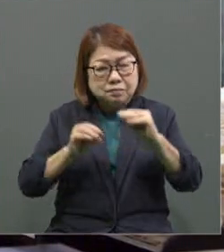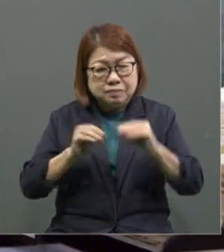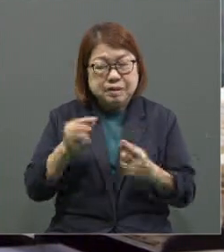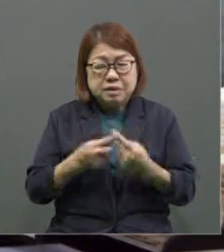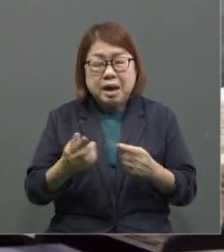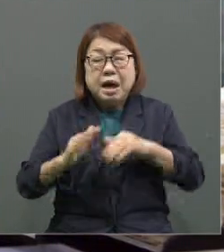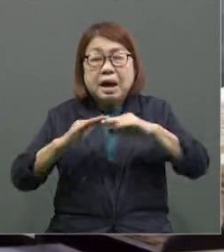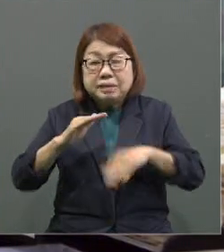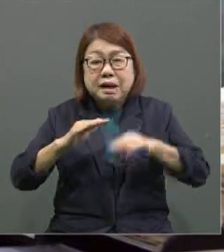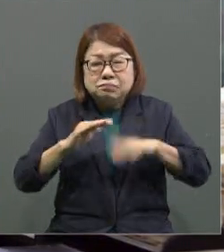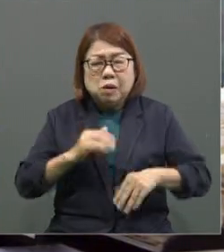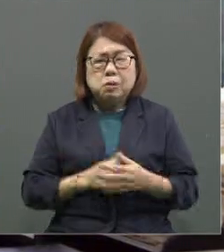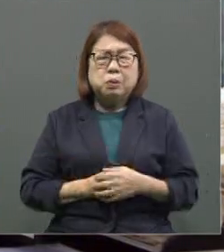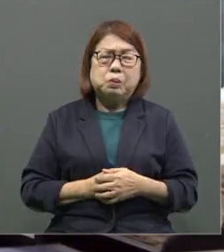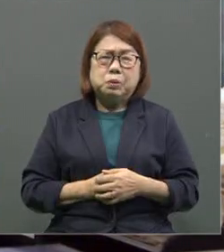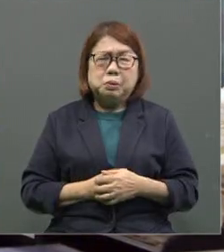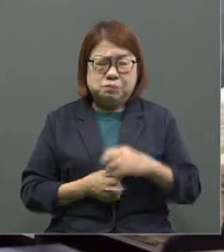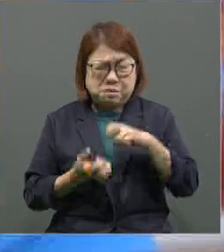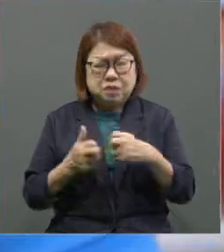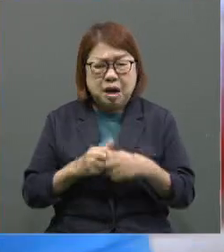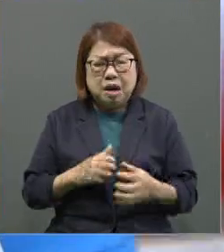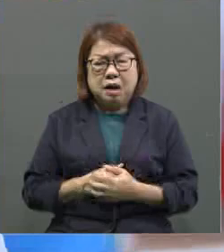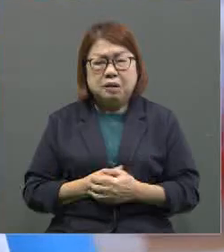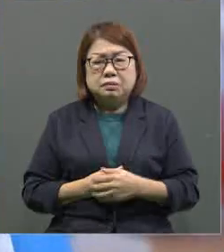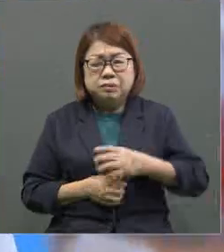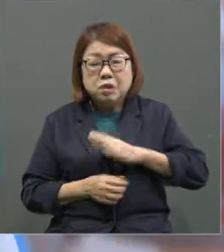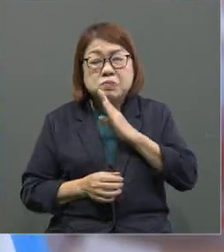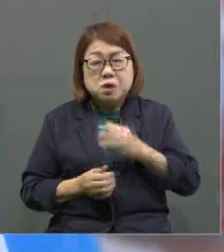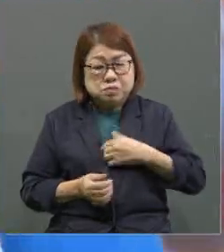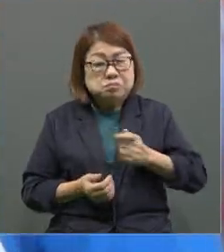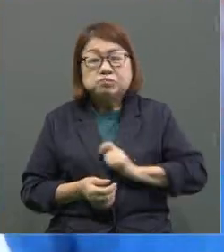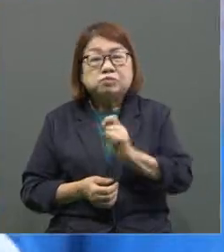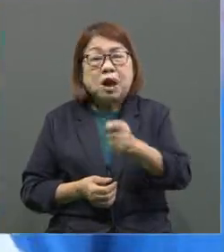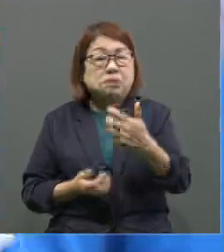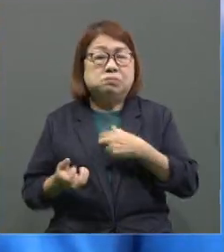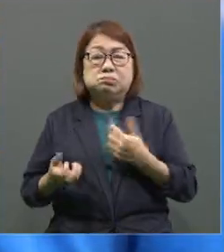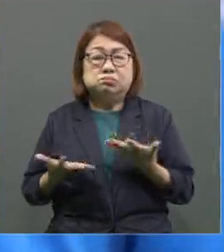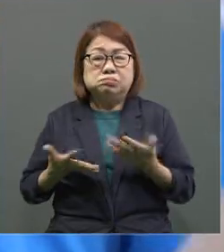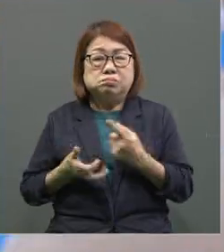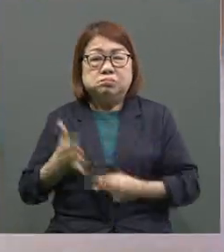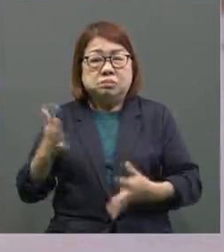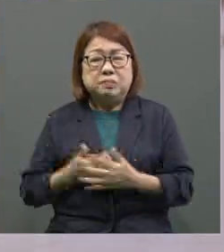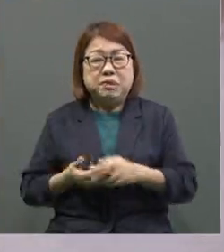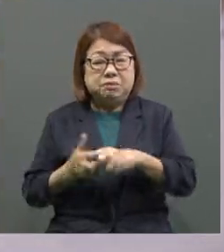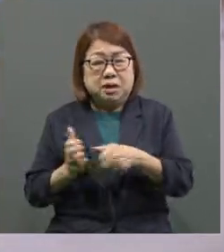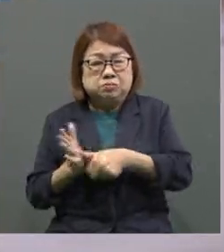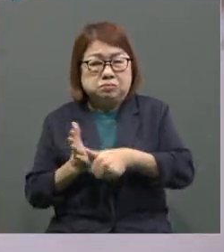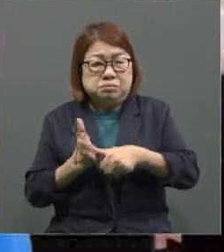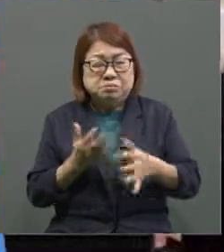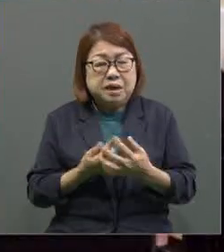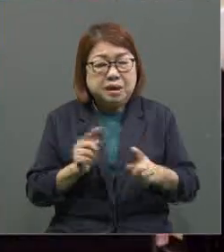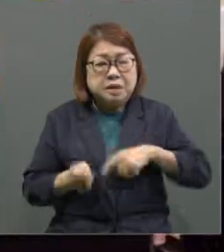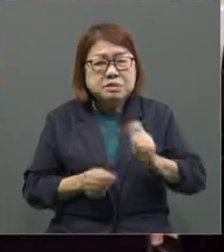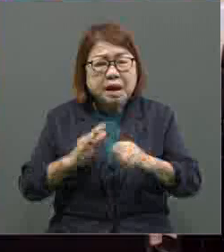ได้รับผลกกระทบและมีความกังวลคือแน่นอนอยู่แล้วคนที่เขาจ่ายเต็มจำนวนเนี่ยเาก็จะไม่ได้รับผลกระทบถูกมั้ยฮะแต่ว่าคนที่จ่ายขั้นต่ำเนี่ยสิอ่ะ